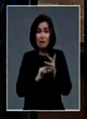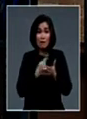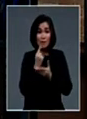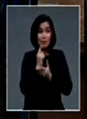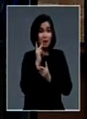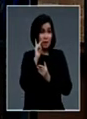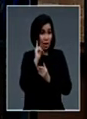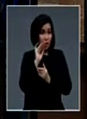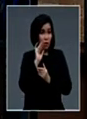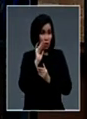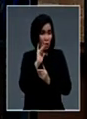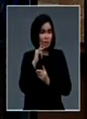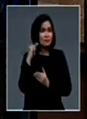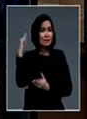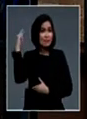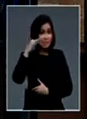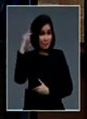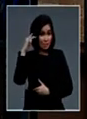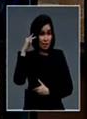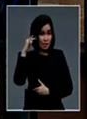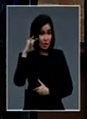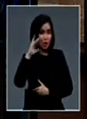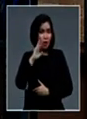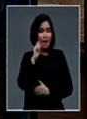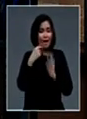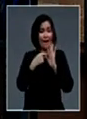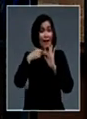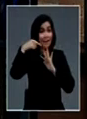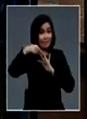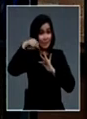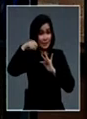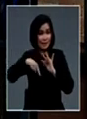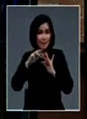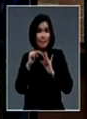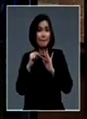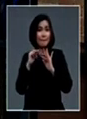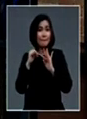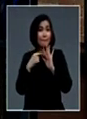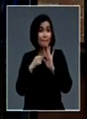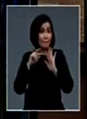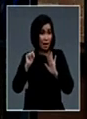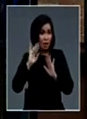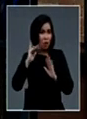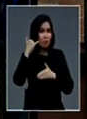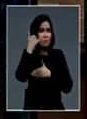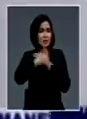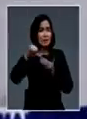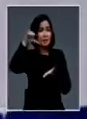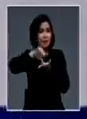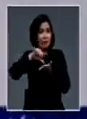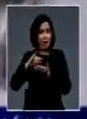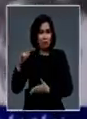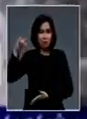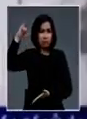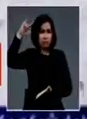บหน้ากรณีที่เครื่องบินของสายการบินอาเซมานแอร์ไลน์ของอิหร่านนะครับประสบอุบัติเหตุตกพร้อมกับลูกเรือแล้วก็ผู้โดยส